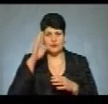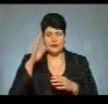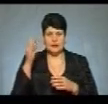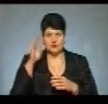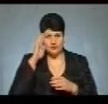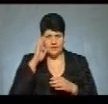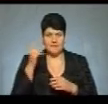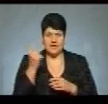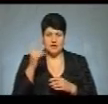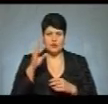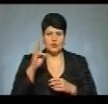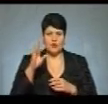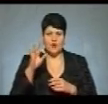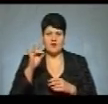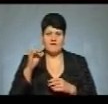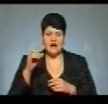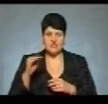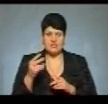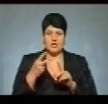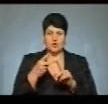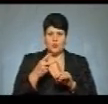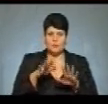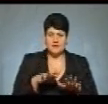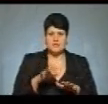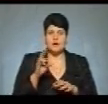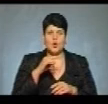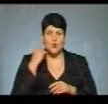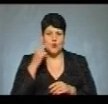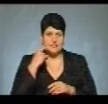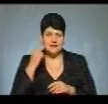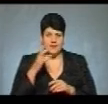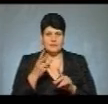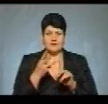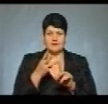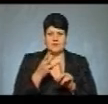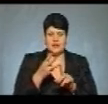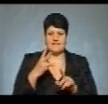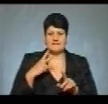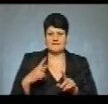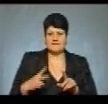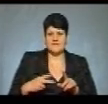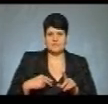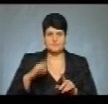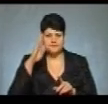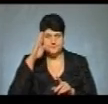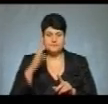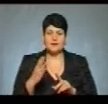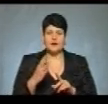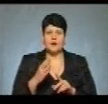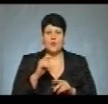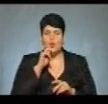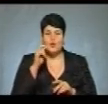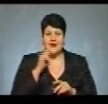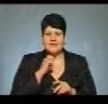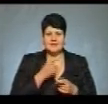місці норвежець Йоханнес Тінгнесбо, на другому росіянин Олександр Логінов, на третьому француз Мартен Фуркат. Українські